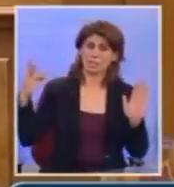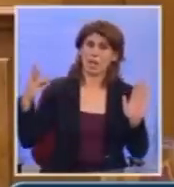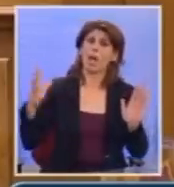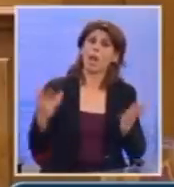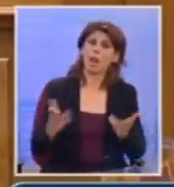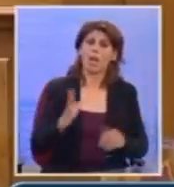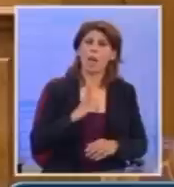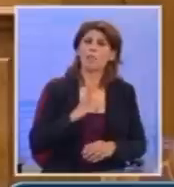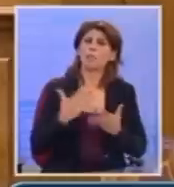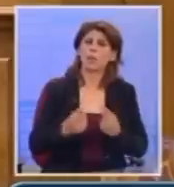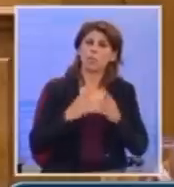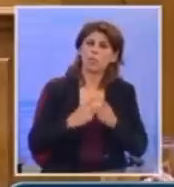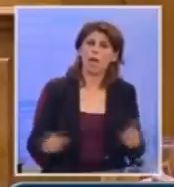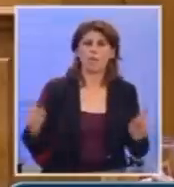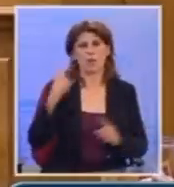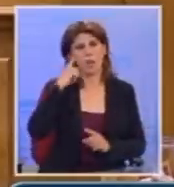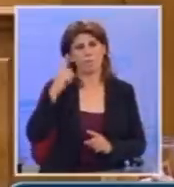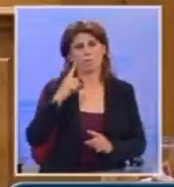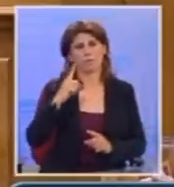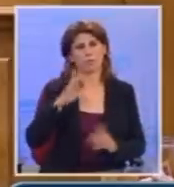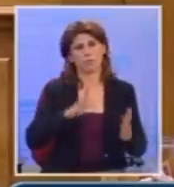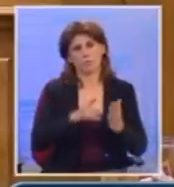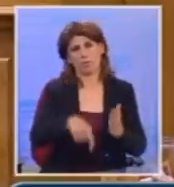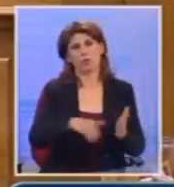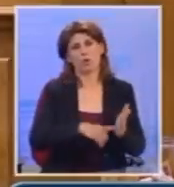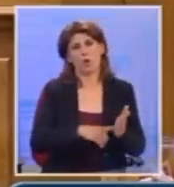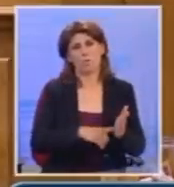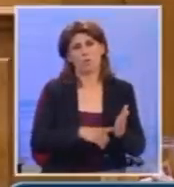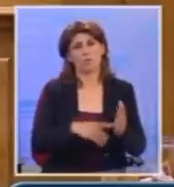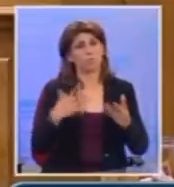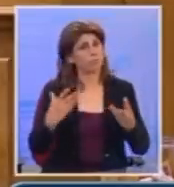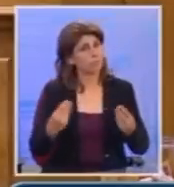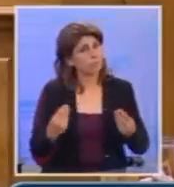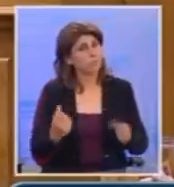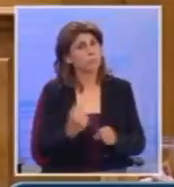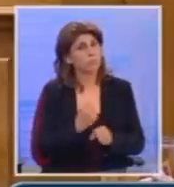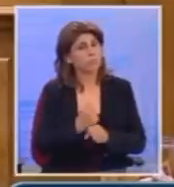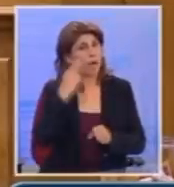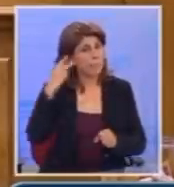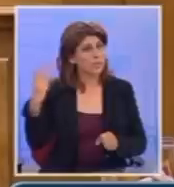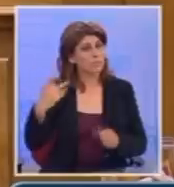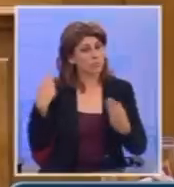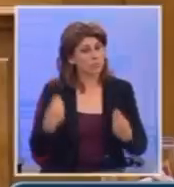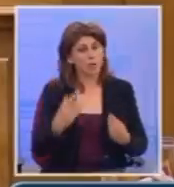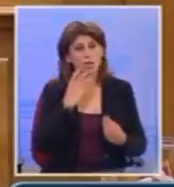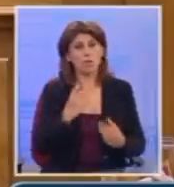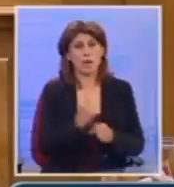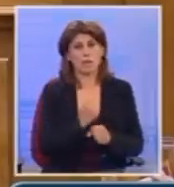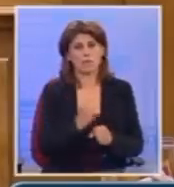είχαν μια διαφορετική άποψη απέναντι στον νόμο. Με πλούσιο ακαδημαϊκό έργο, οι